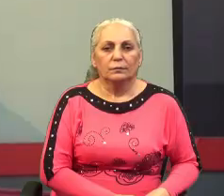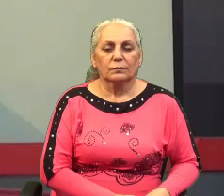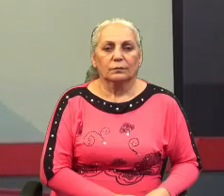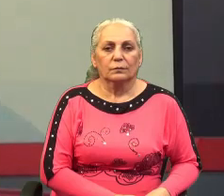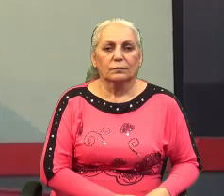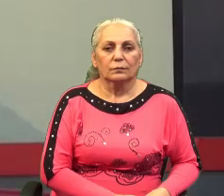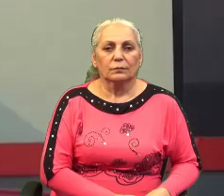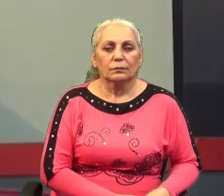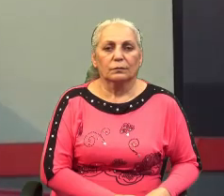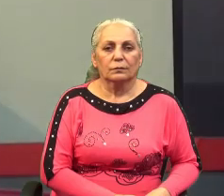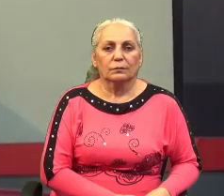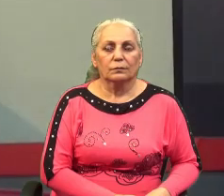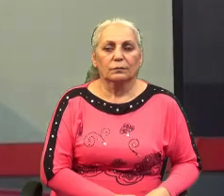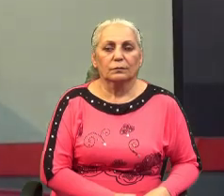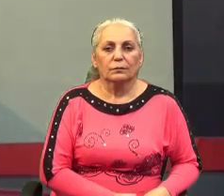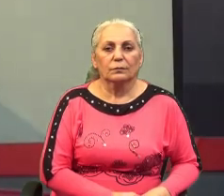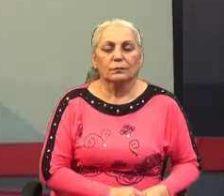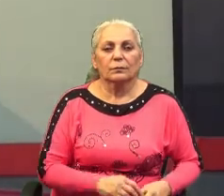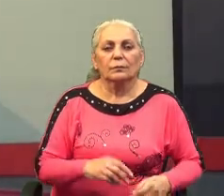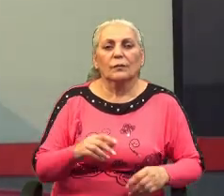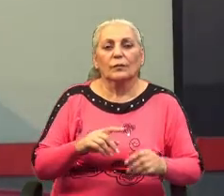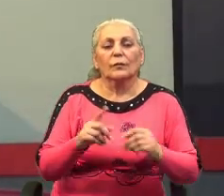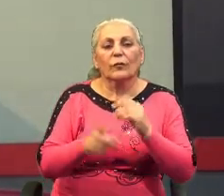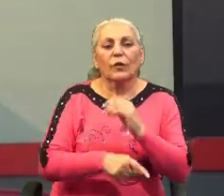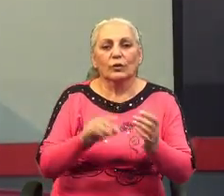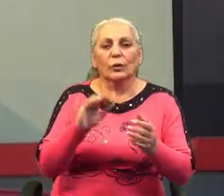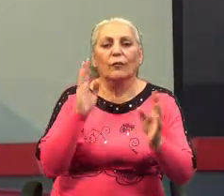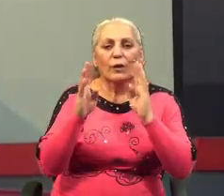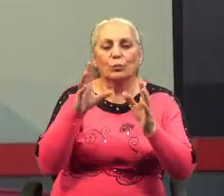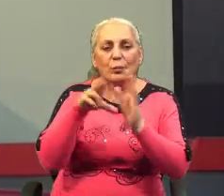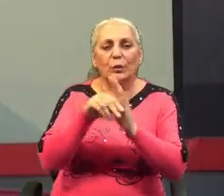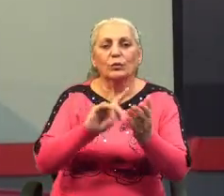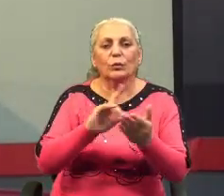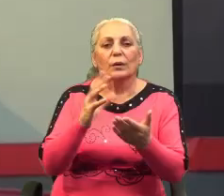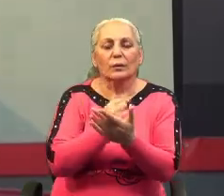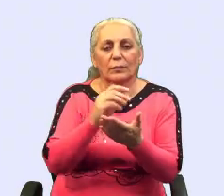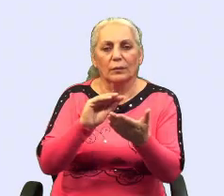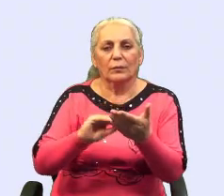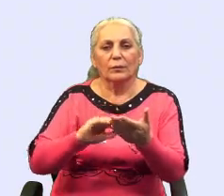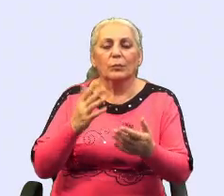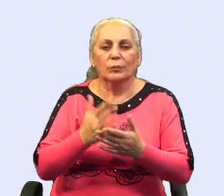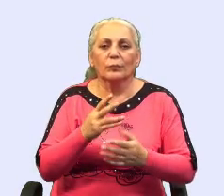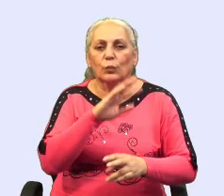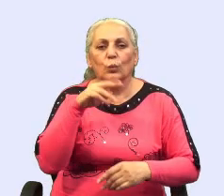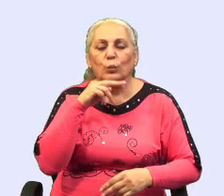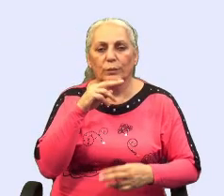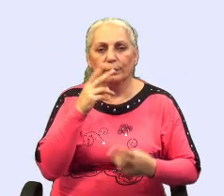Վերջին իրադարձությունները գրառումներով տեղ են գտել նաև Facebook-ում, առաջարկում ենք ձեր ուշադրությանը։